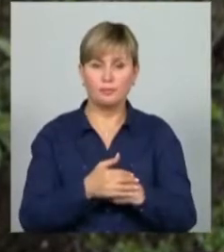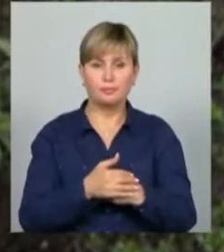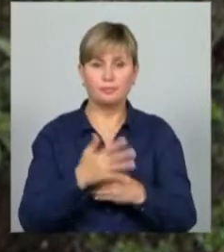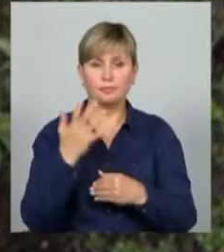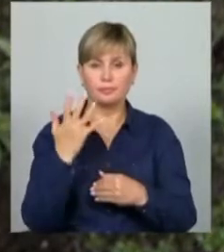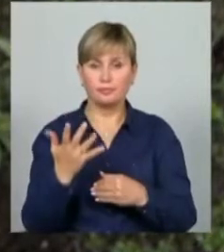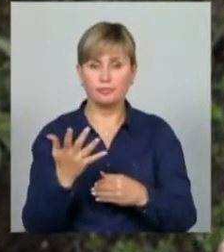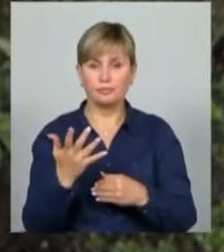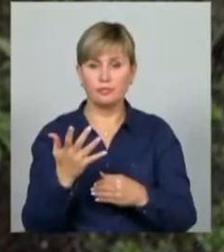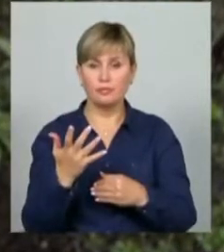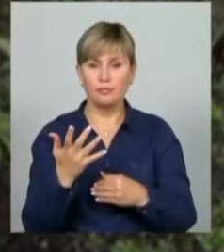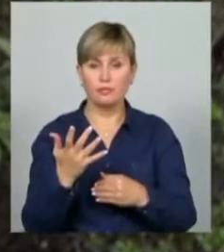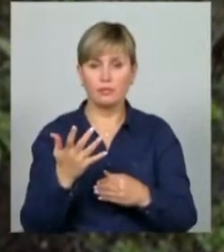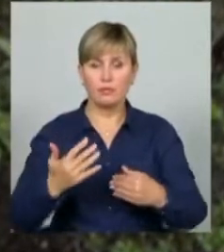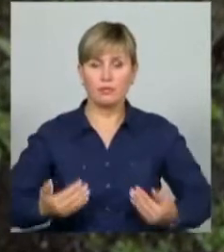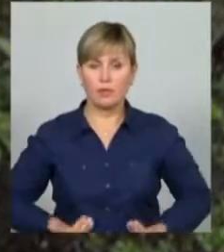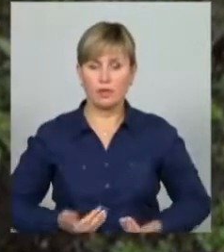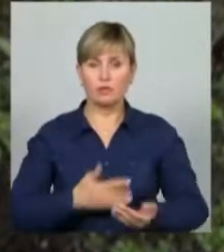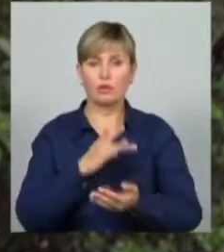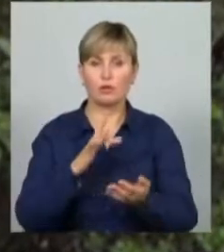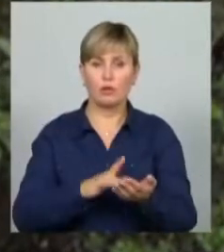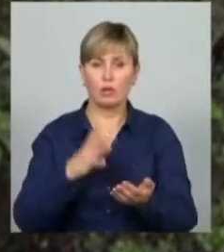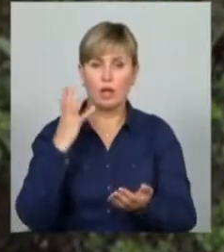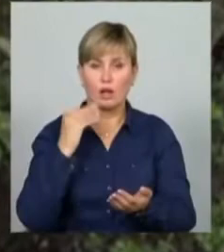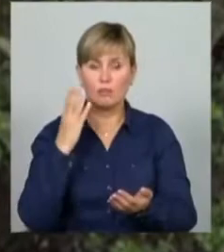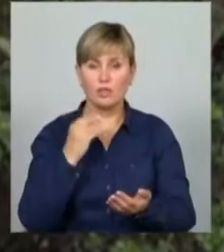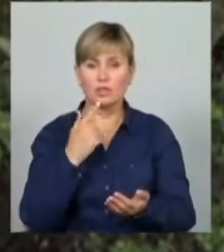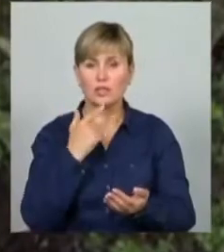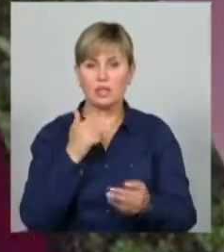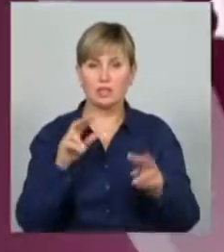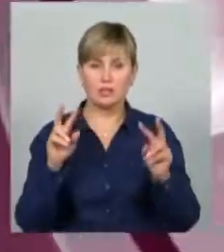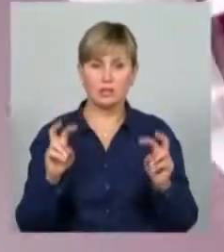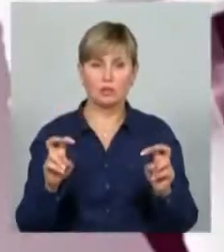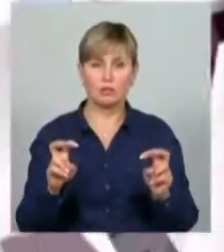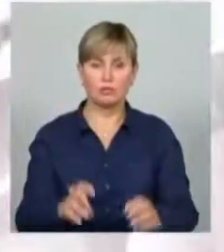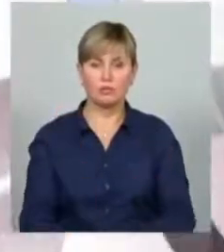5 жителей города Алматы с красным статусом.